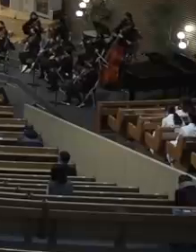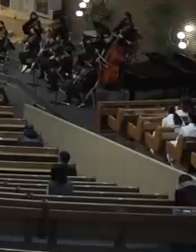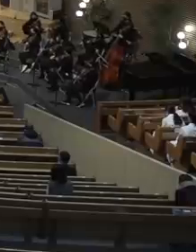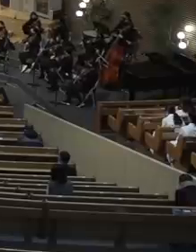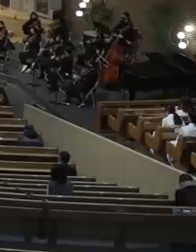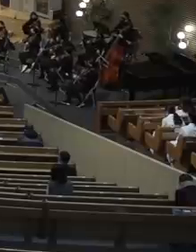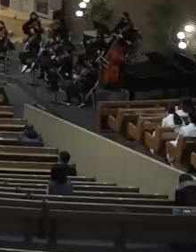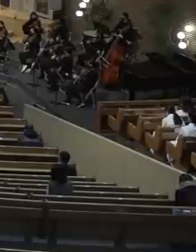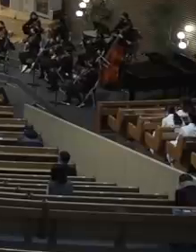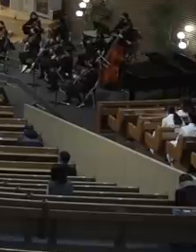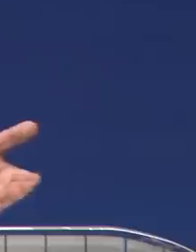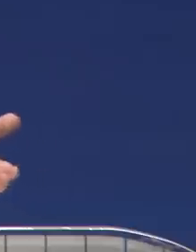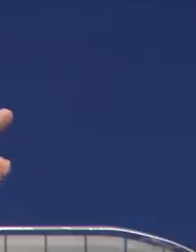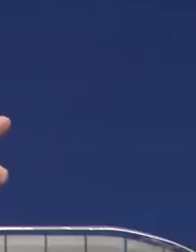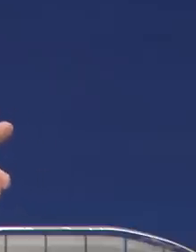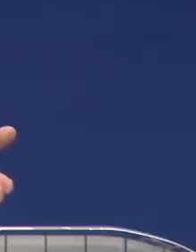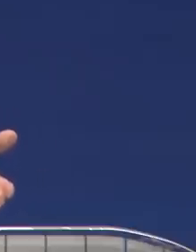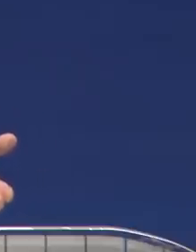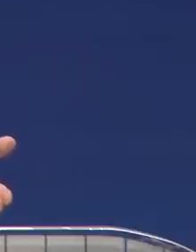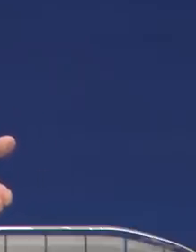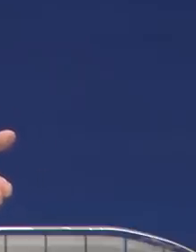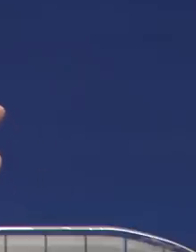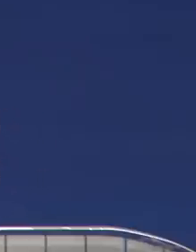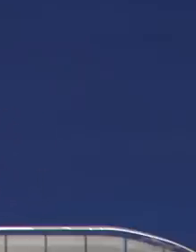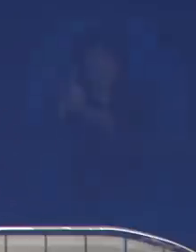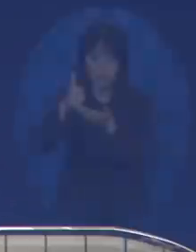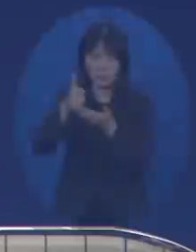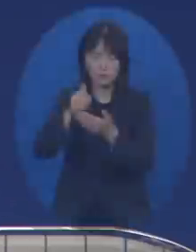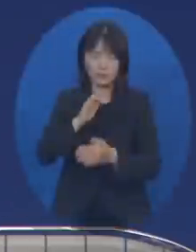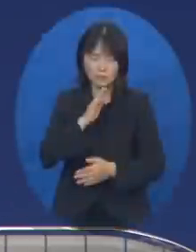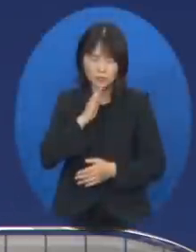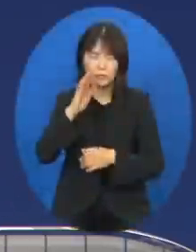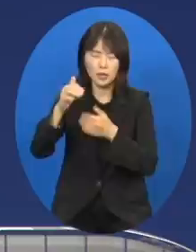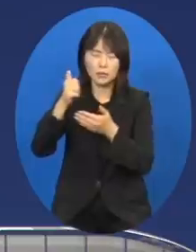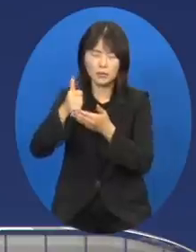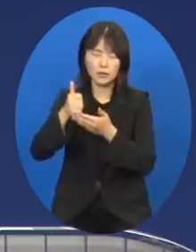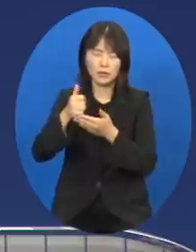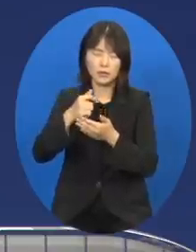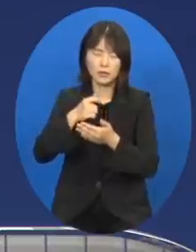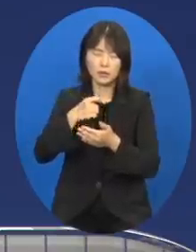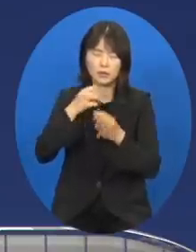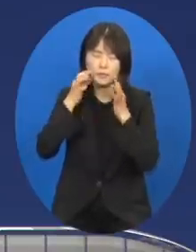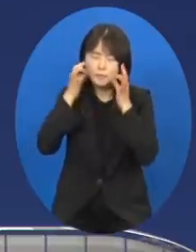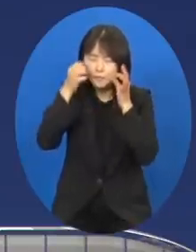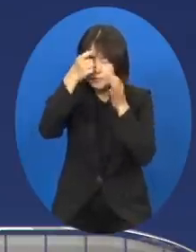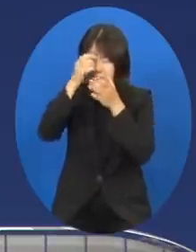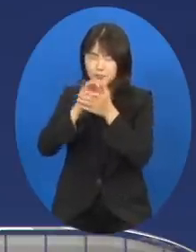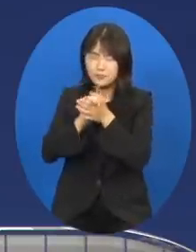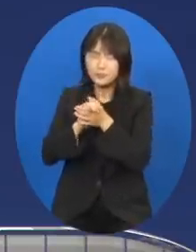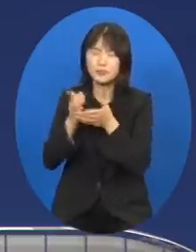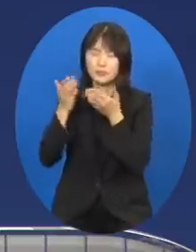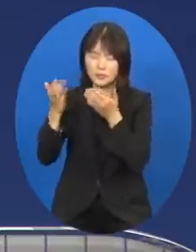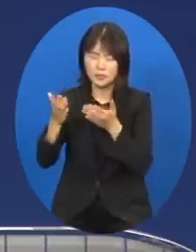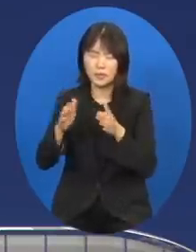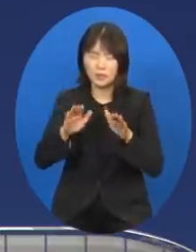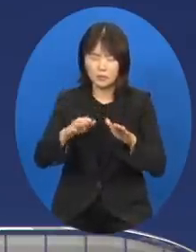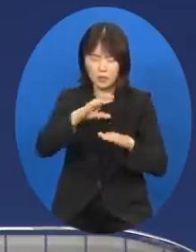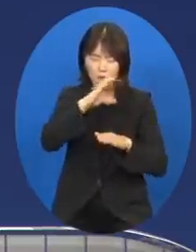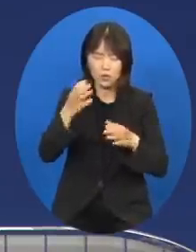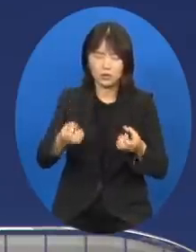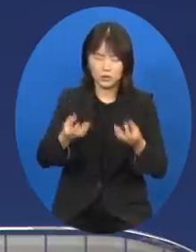주시옵소서. 아버지 하나님, 참으로 하나님께 간구합니다. 이번 성탄절을